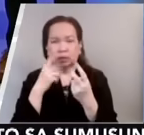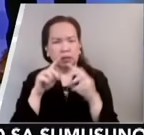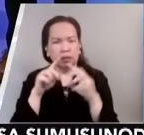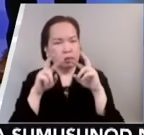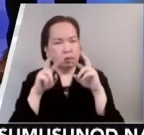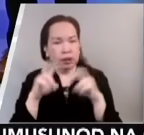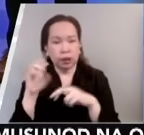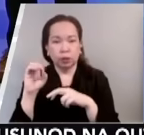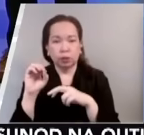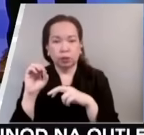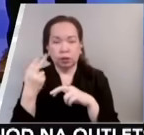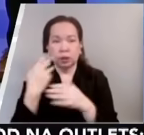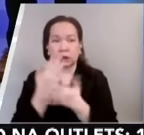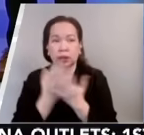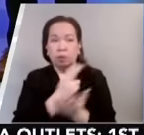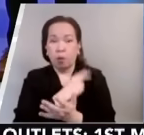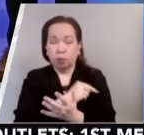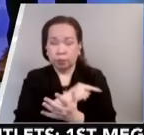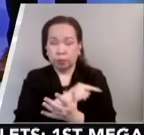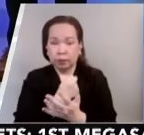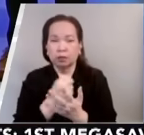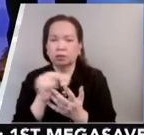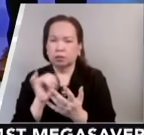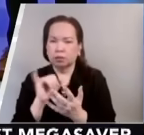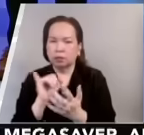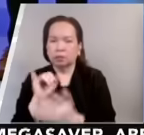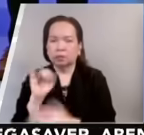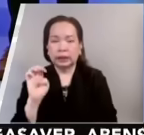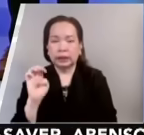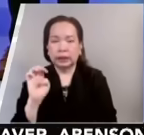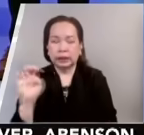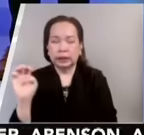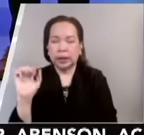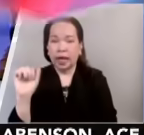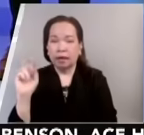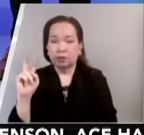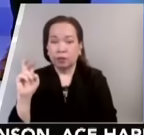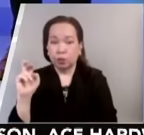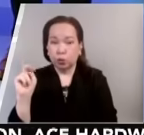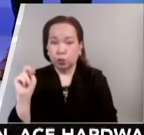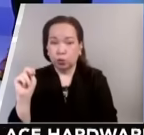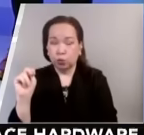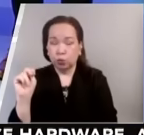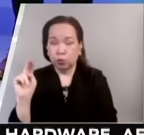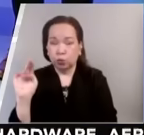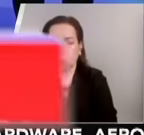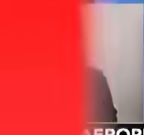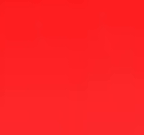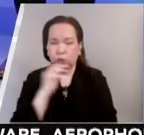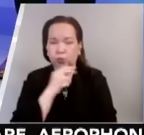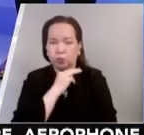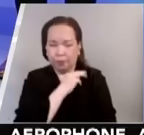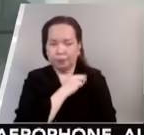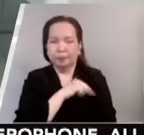ospital gaya ng East Avenue Medical Center sa Quezon City at nakatutok doon live si JP samiano